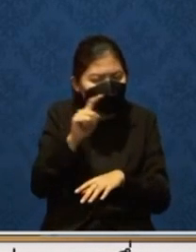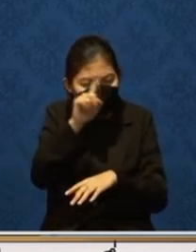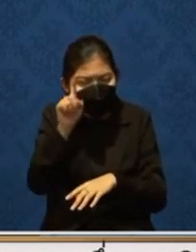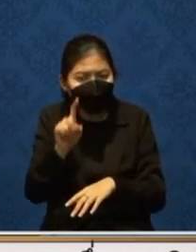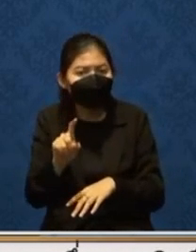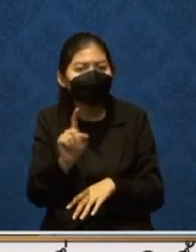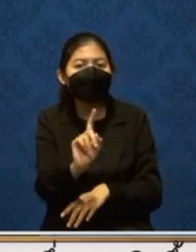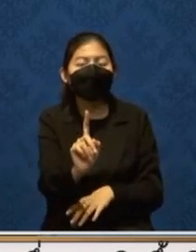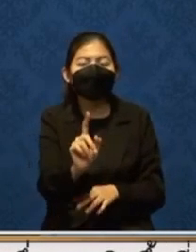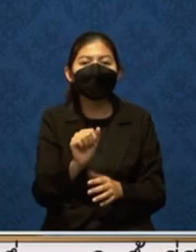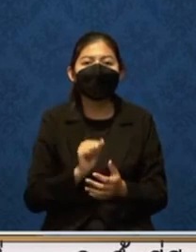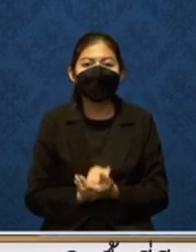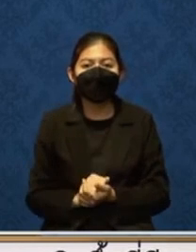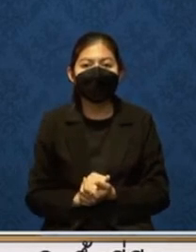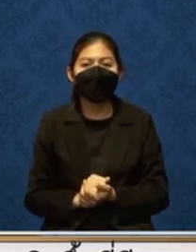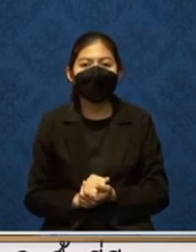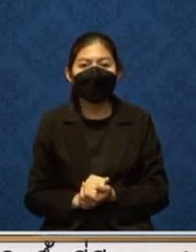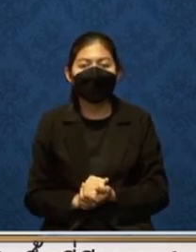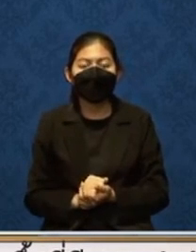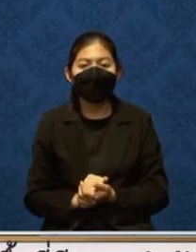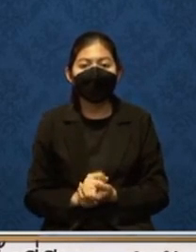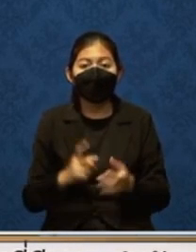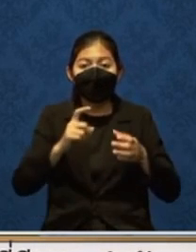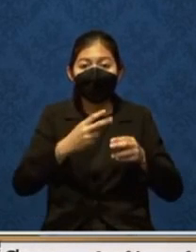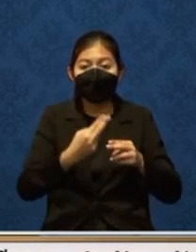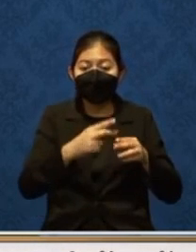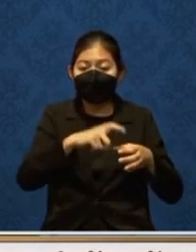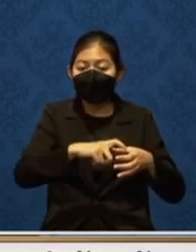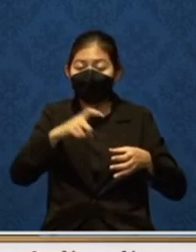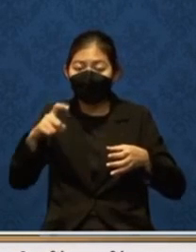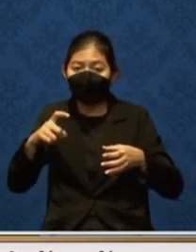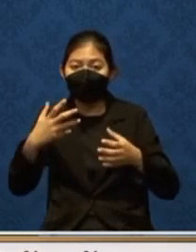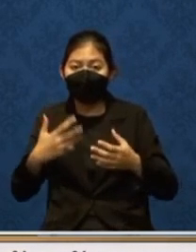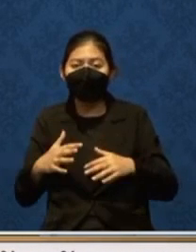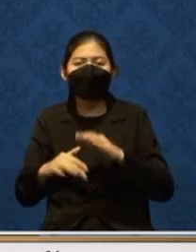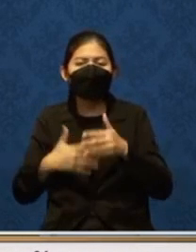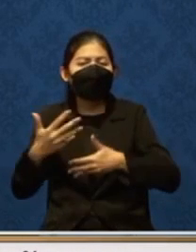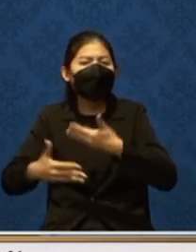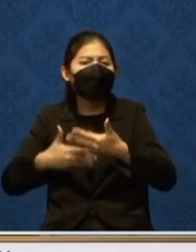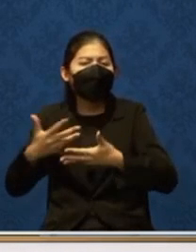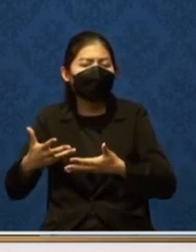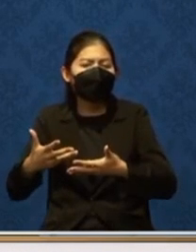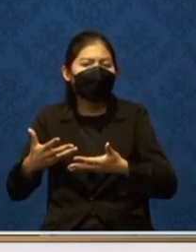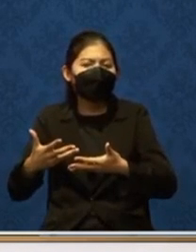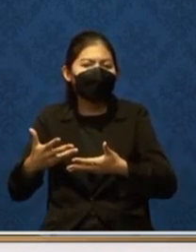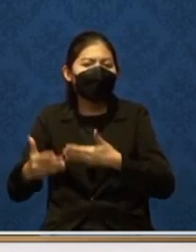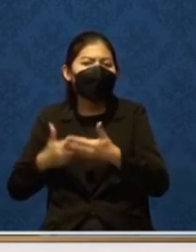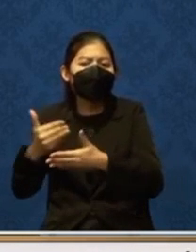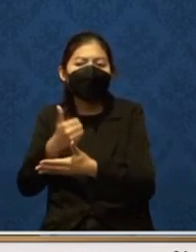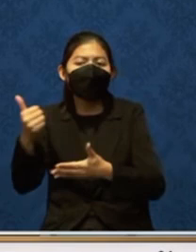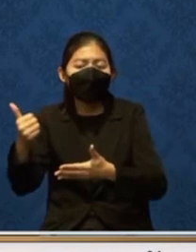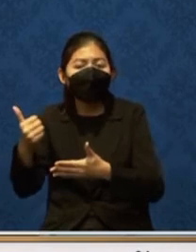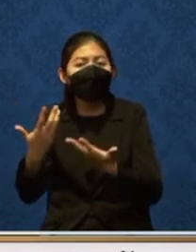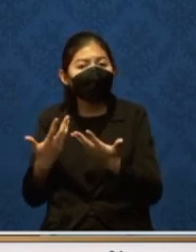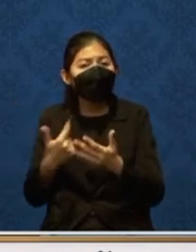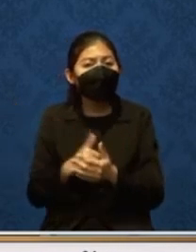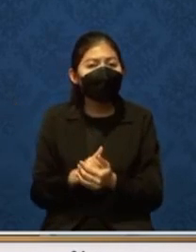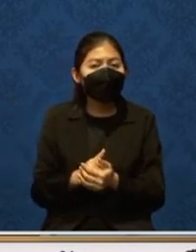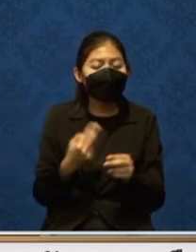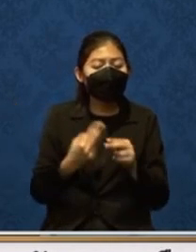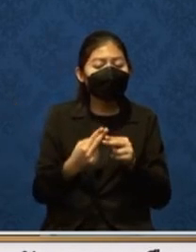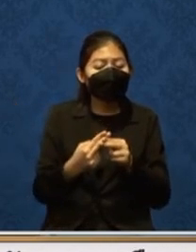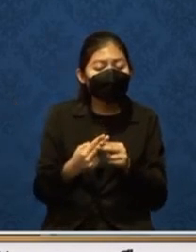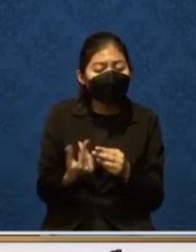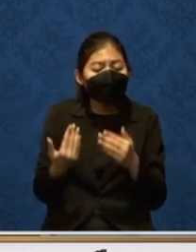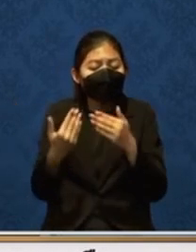ี้ครักคือการโอนหุ้นครั้งนี้มันเป็นการขายกิจการออกไปจิงๆหรือเป็เพีงแ่การเปลี่ยชื่